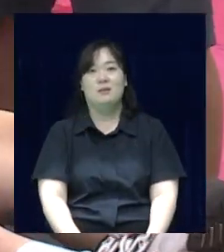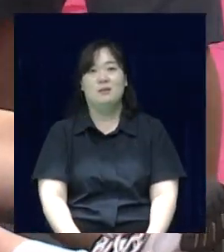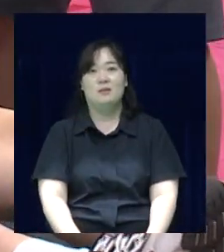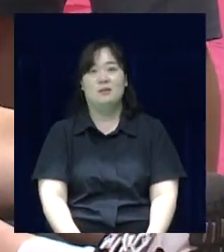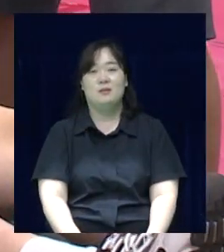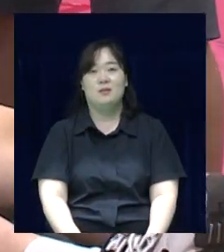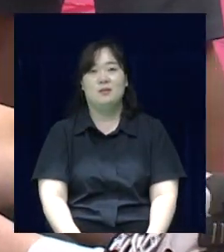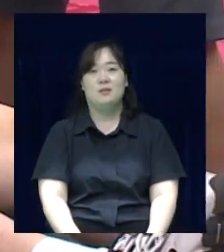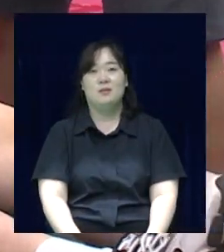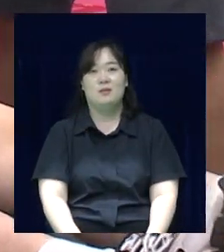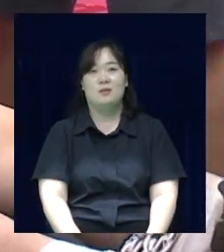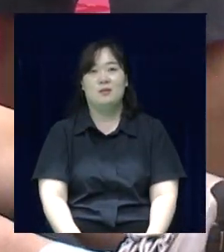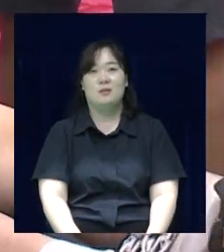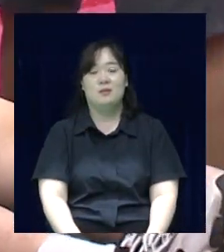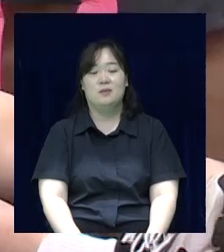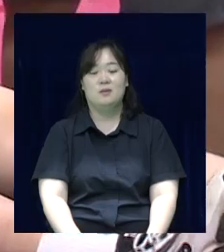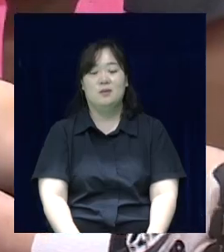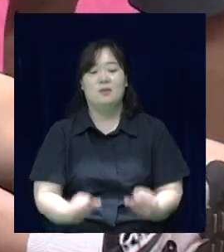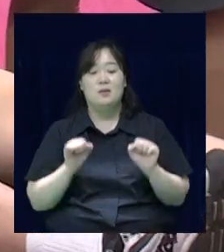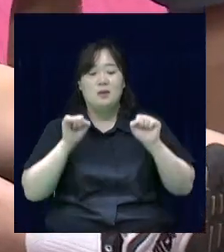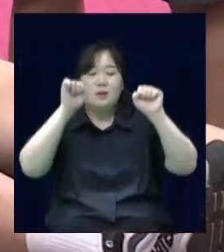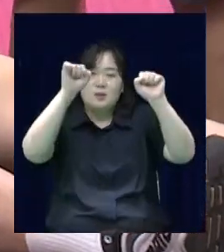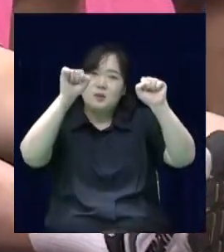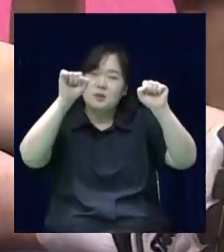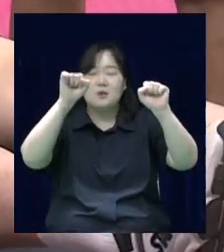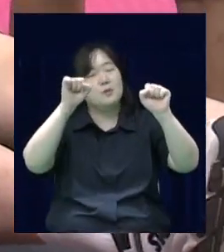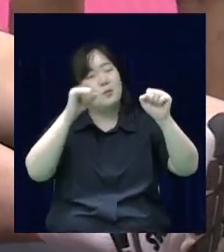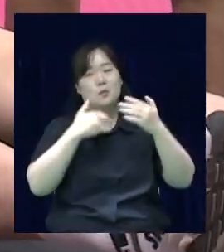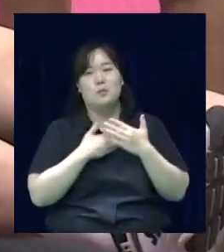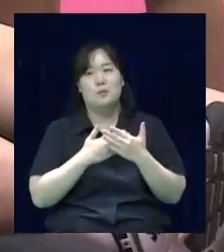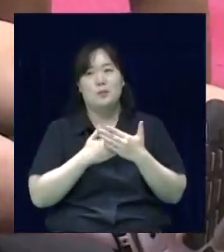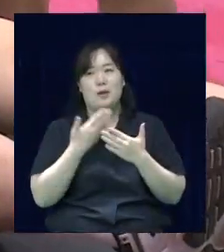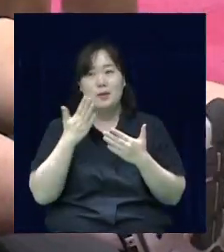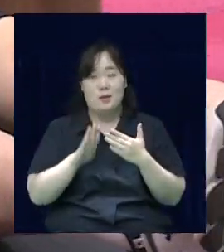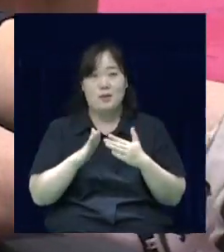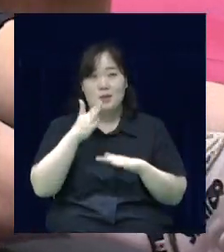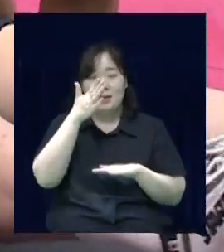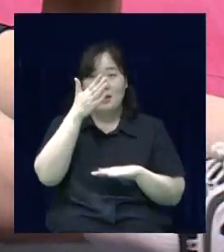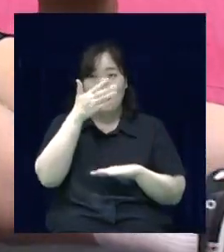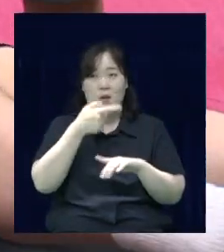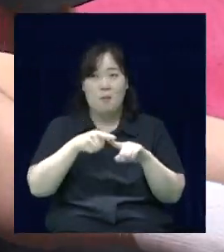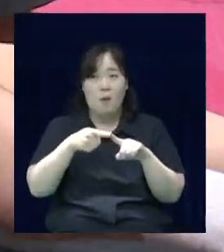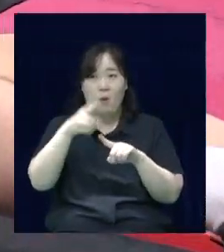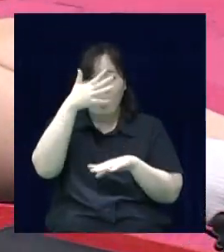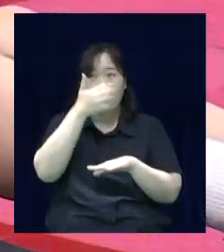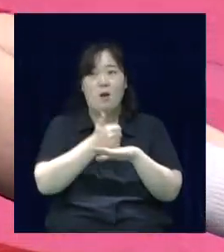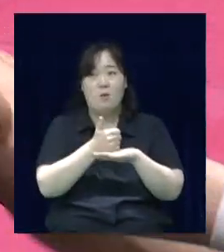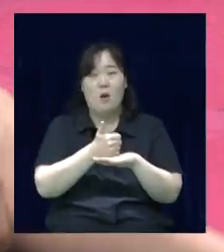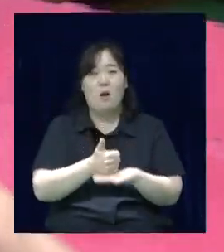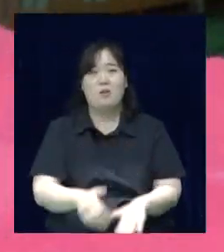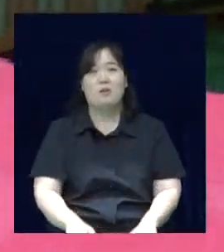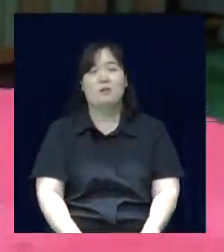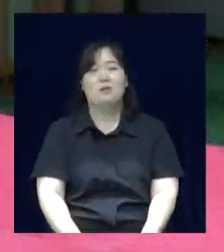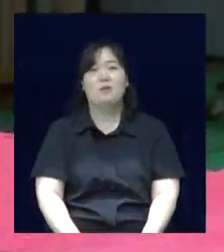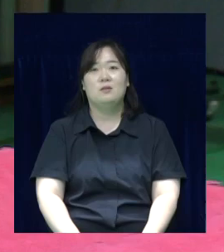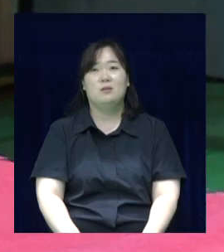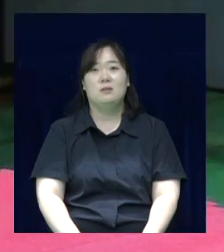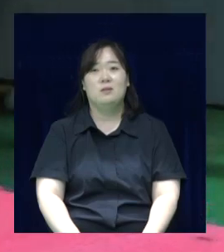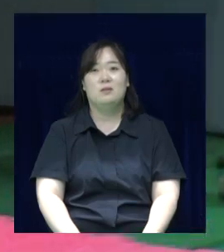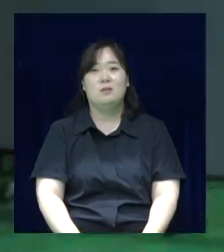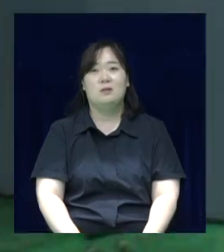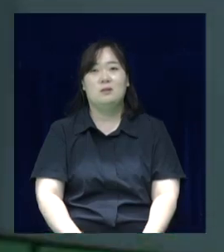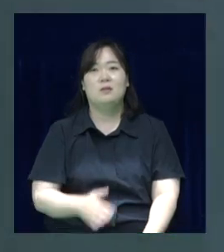아이고. 아하. 들은 과정에서 좀 불안했었는데요. 판정 살펴보도록 하겠습니다. 좀 본인도